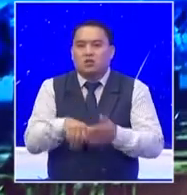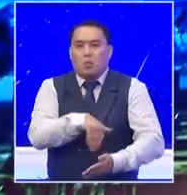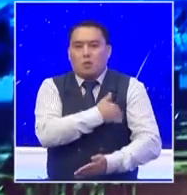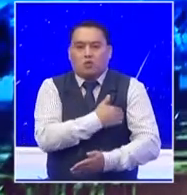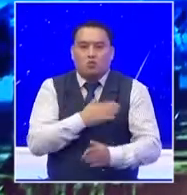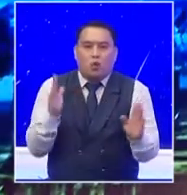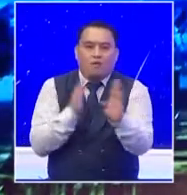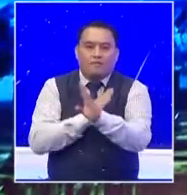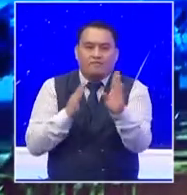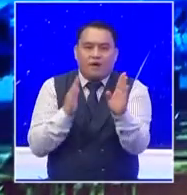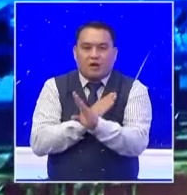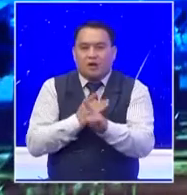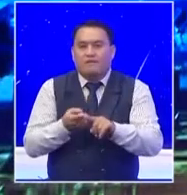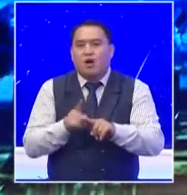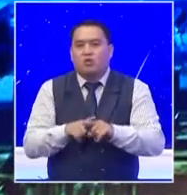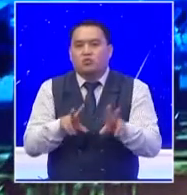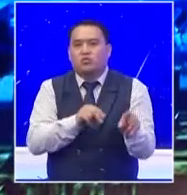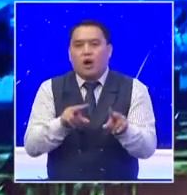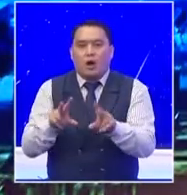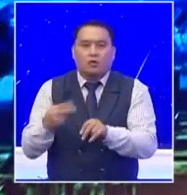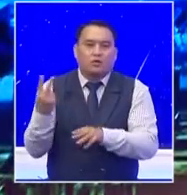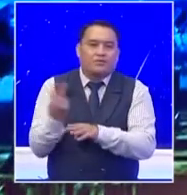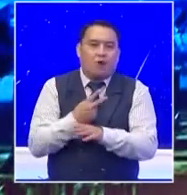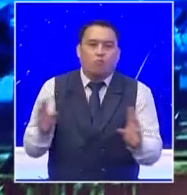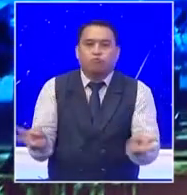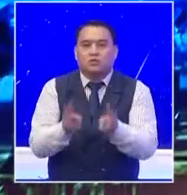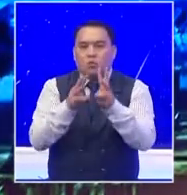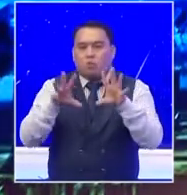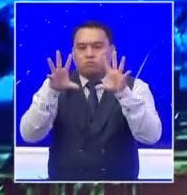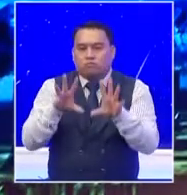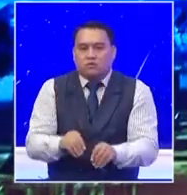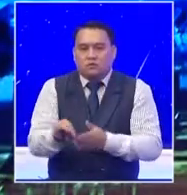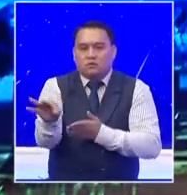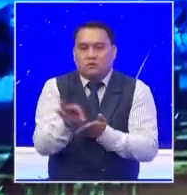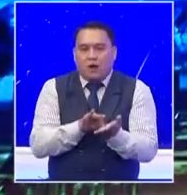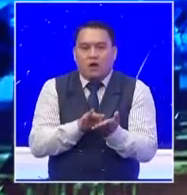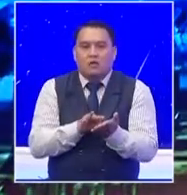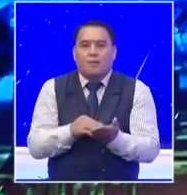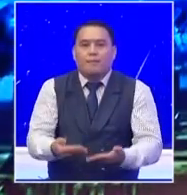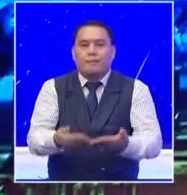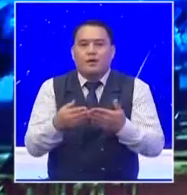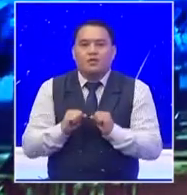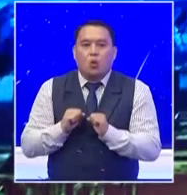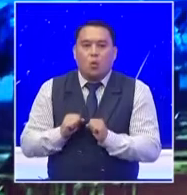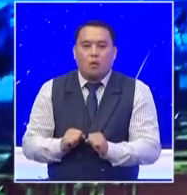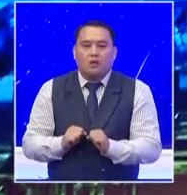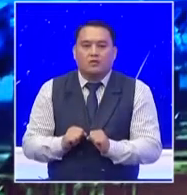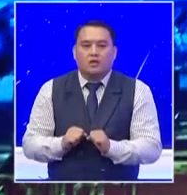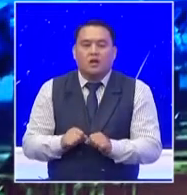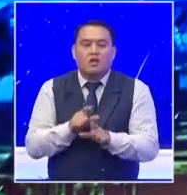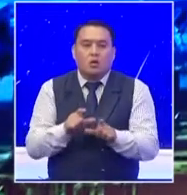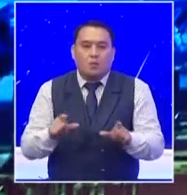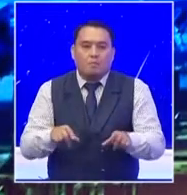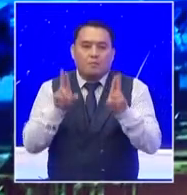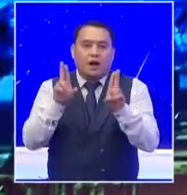температура воздуха и человеческий фактор. К счастью, оба пожара были локализованы своевременно. Предотвратить возгорание, научить граждан